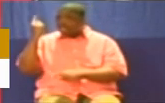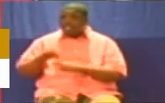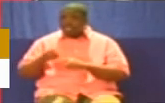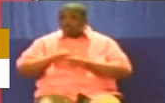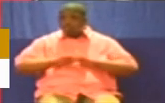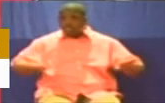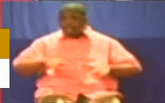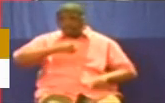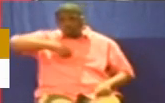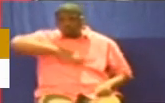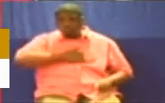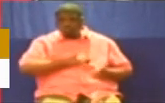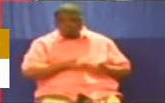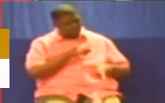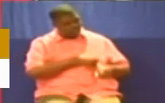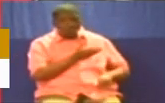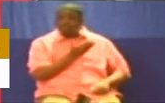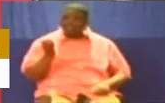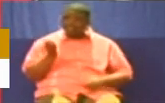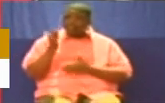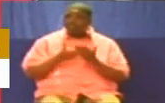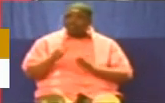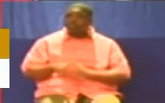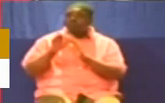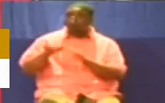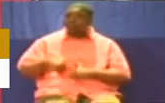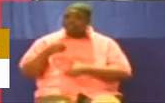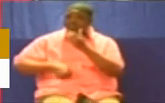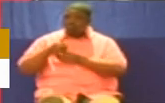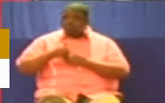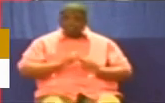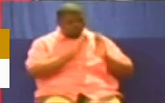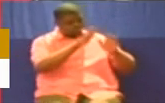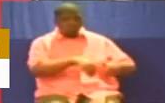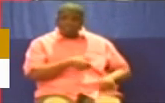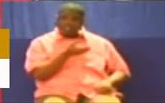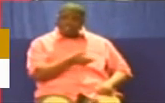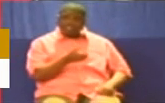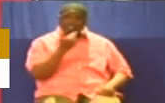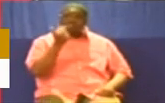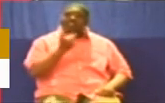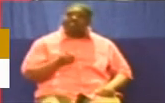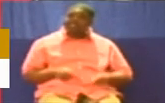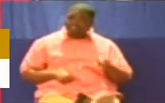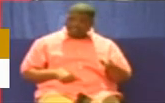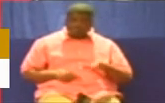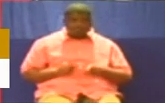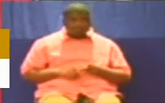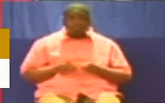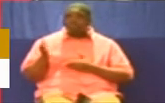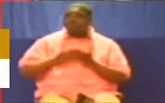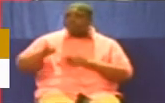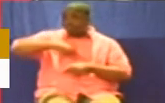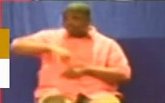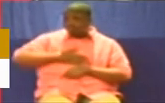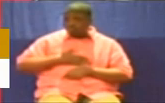wetu. Na wakati mwingine Mheshimiwa Spika, baadhi ya wabunge wengine ni viongozi katika bunge hili la Jamhuri ya Muungano wa Tanzania, na ambao baadhi yao wengi